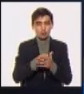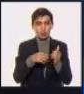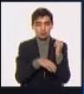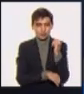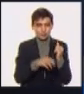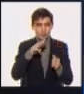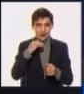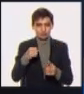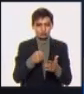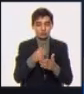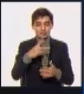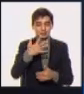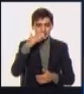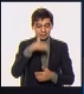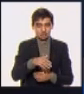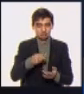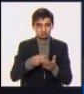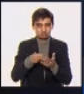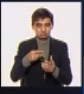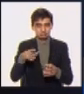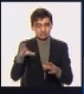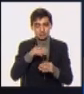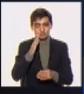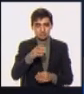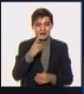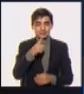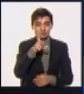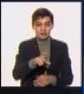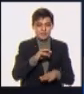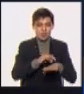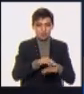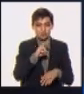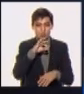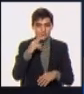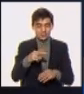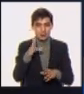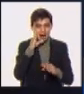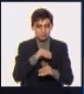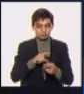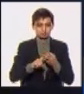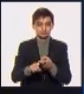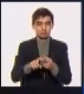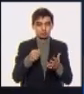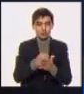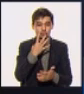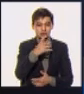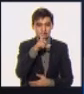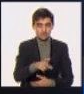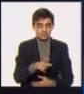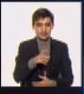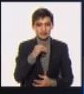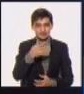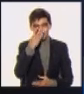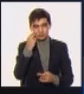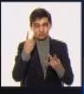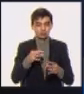25000 в профильном ведомстве напомнили что один больной кофе 19 может заразить до 4 человек не стоит